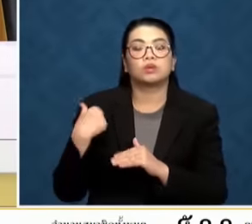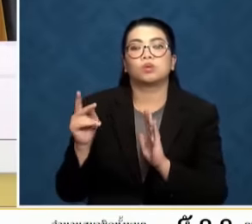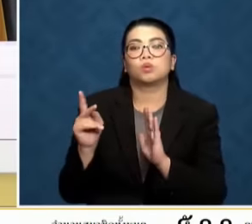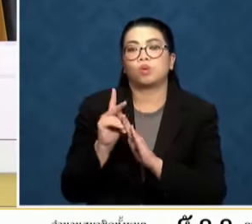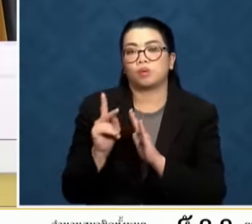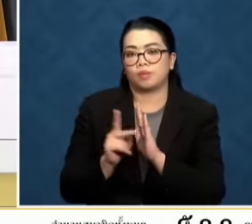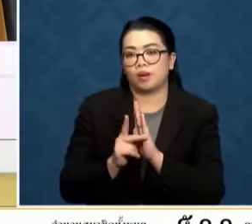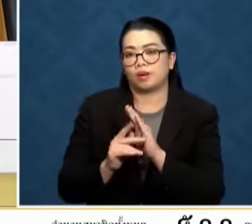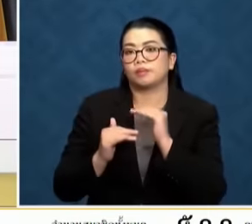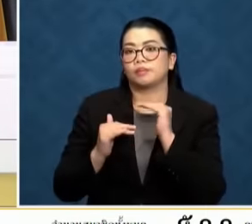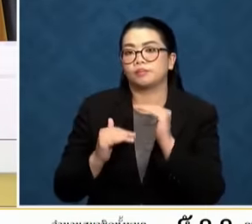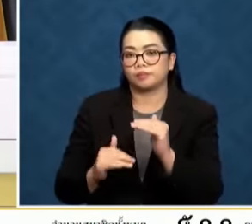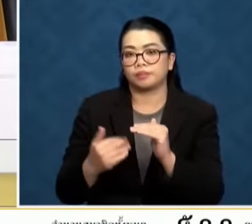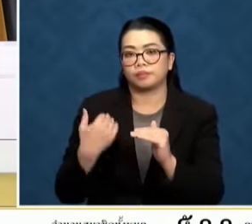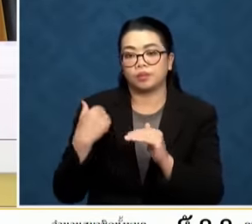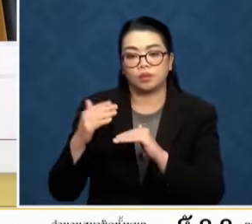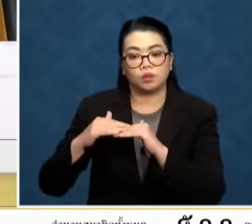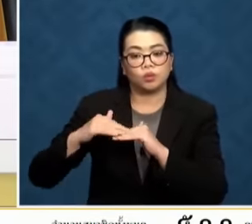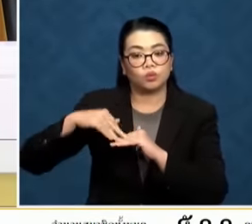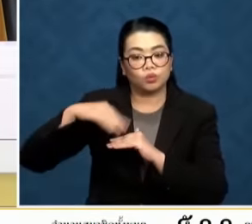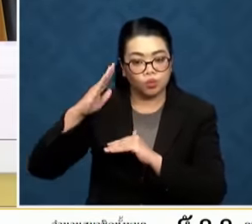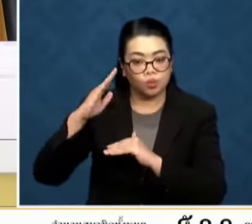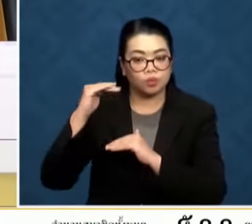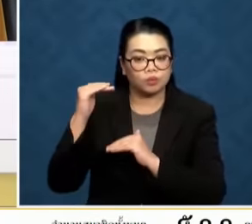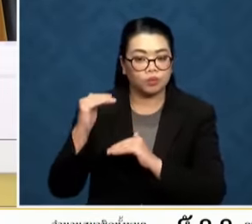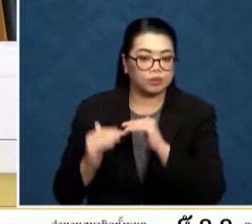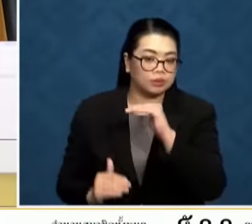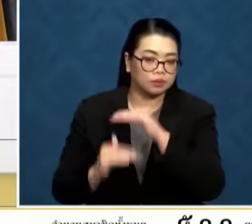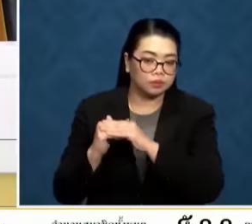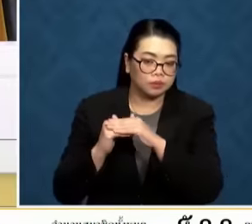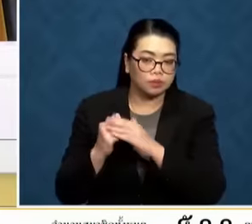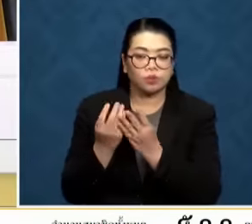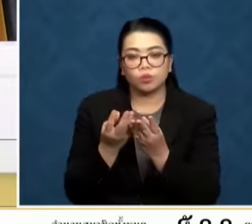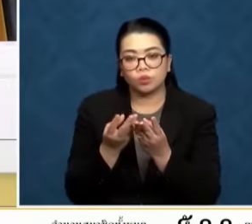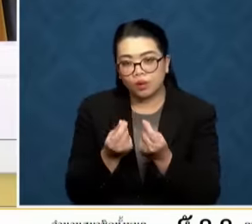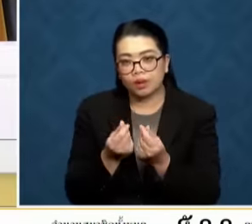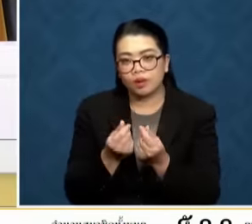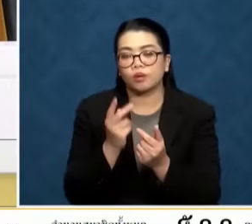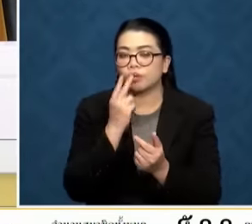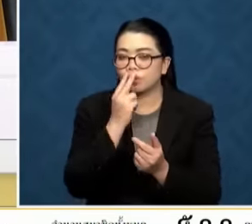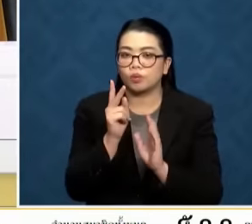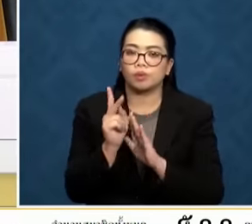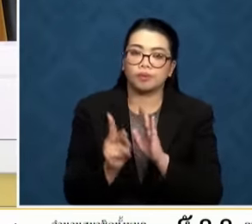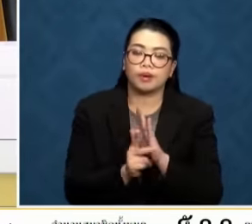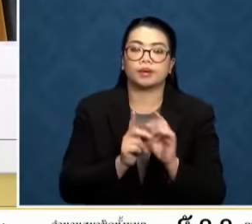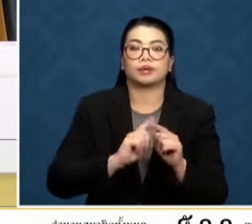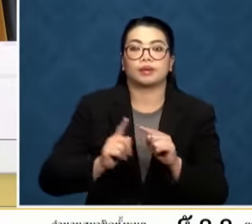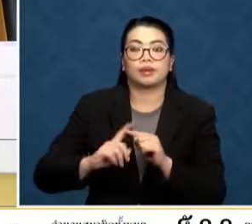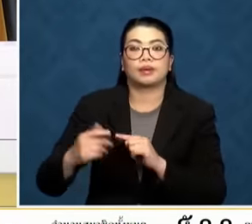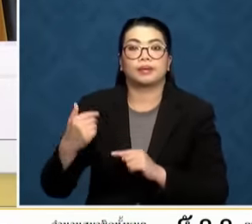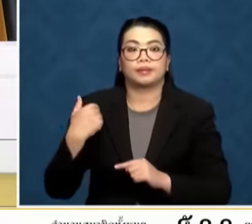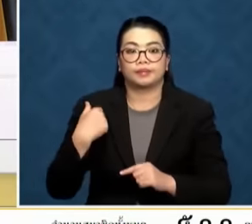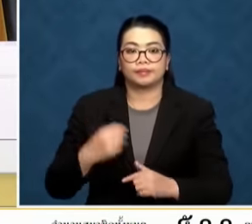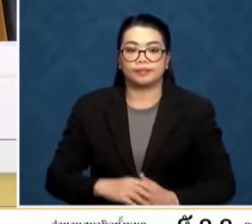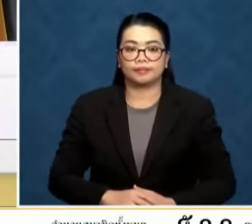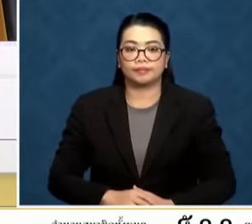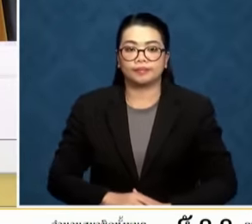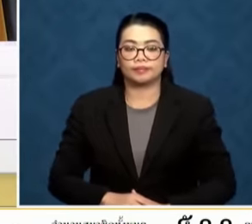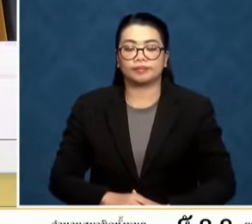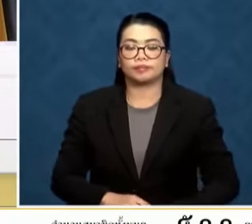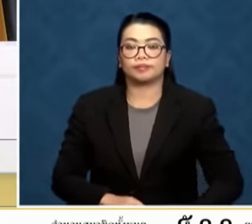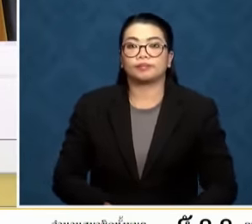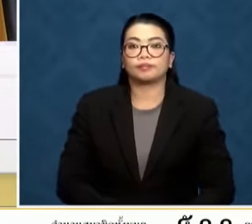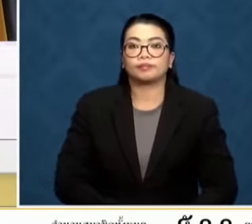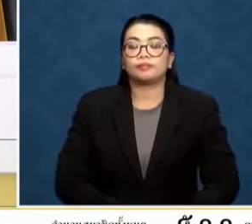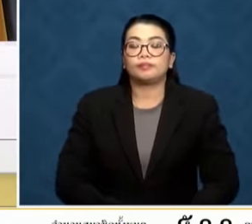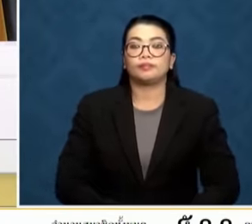กำกับอยู่ครับว่าสูงเกินไปหรือไม่ดูจากตัวเลขดูจากกรอบของกฎหมายอันแรกทุกคนทราบครับหนี้